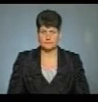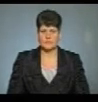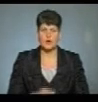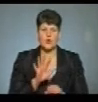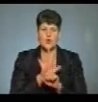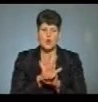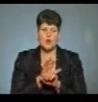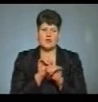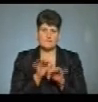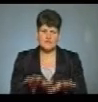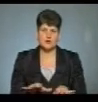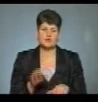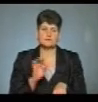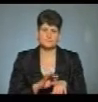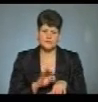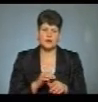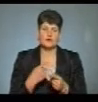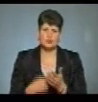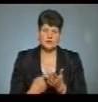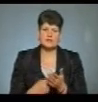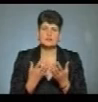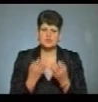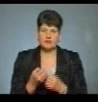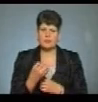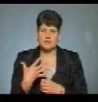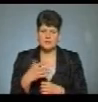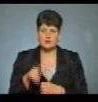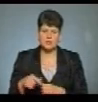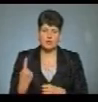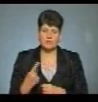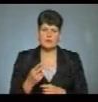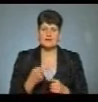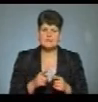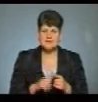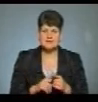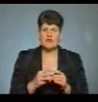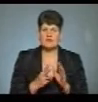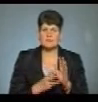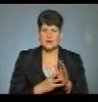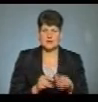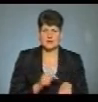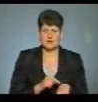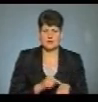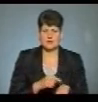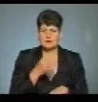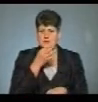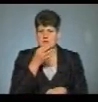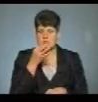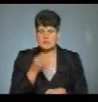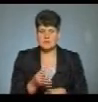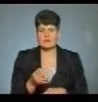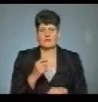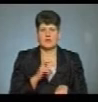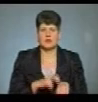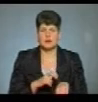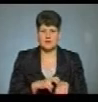Коронавірус лабораторно підтвердили ще в 15 жителів області. Це дані на 18 годину, розповів лікар-епідеміолог обласного